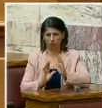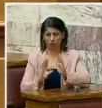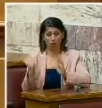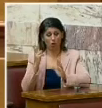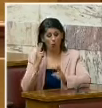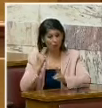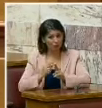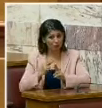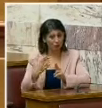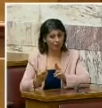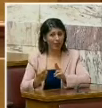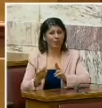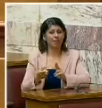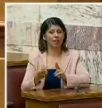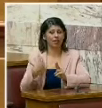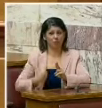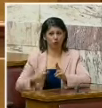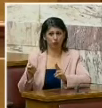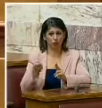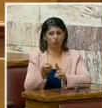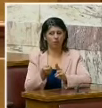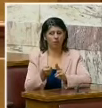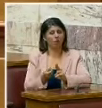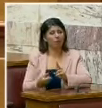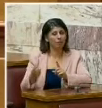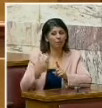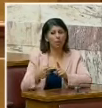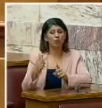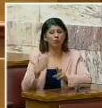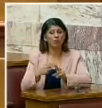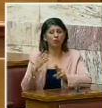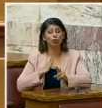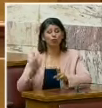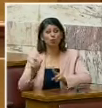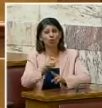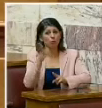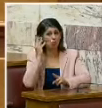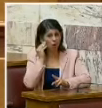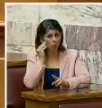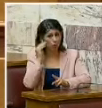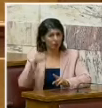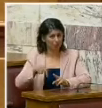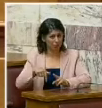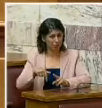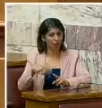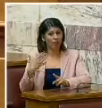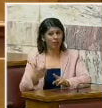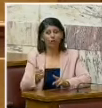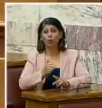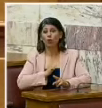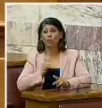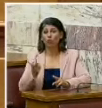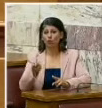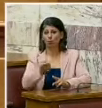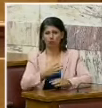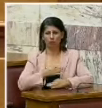και αν είναι το δημόσιο χρέος, άλλο τόσο σημαντικό για τους πολίτες οι οποίοι μας ακούνε σήμερα, είναι το ιδιωτικό χρέος, κύριε